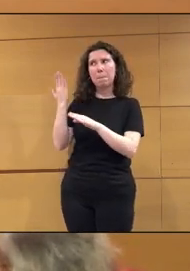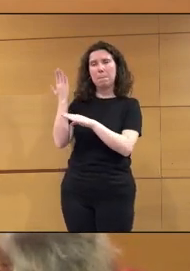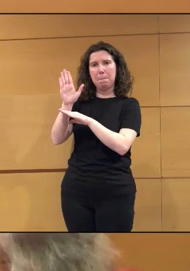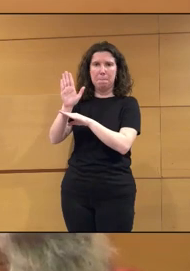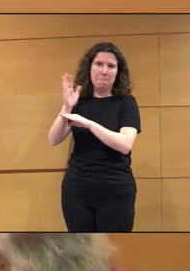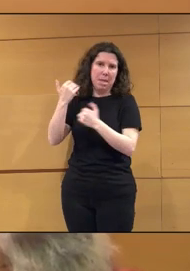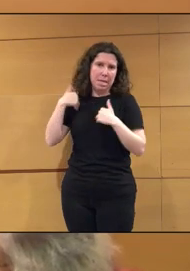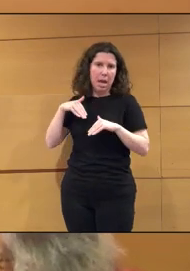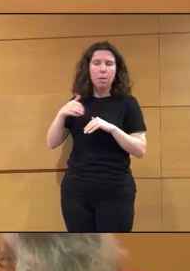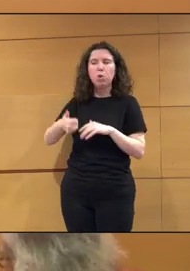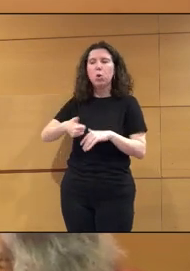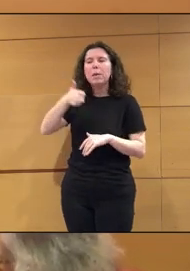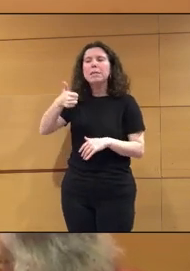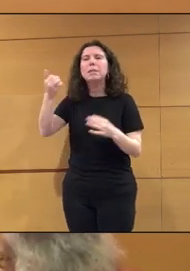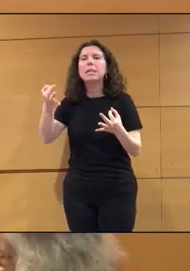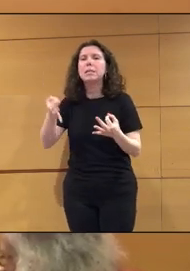Sí,